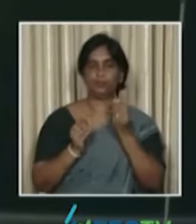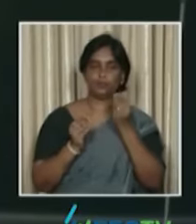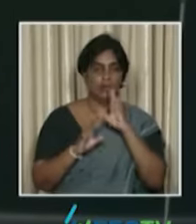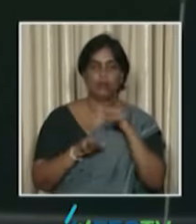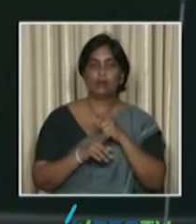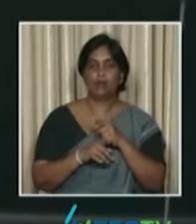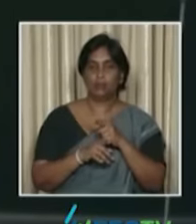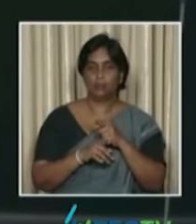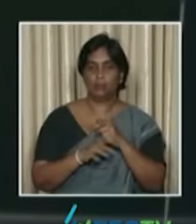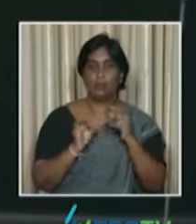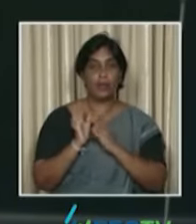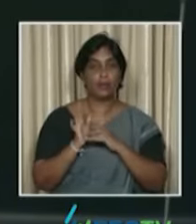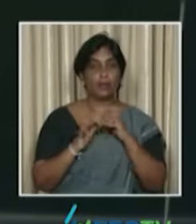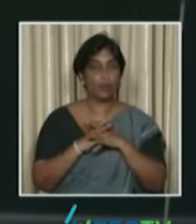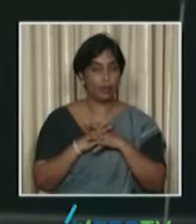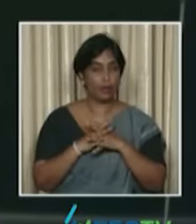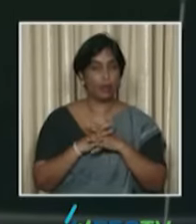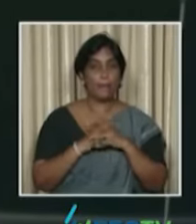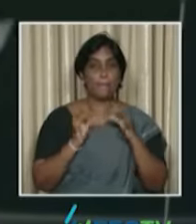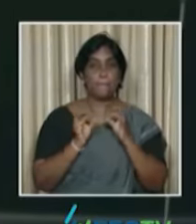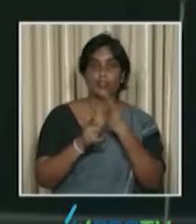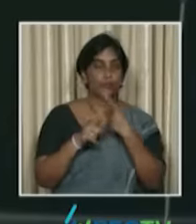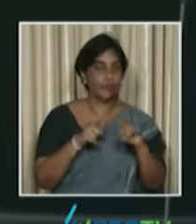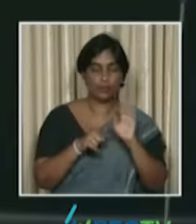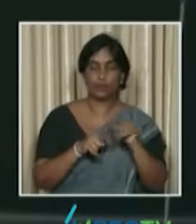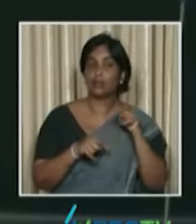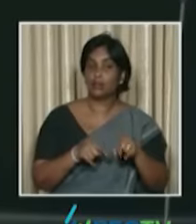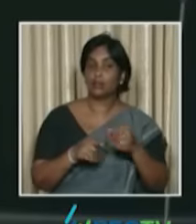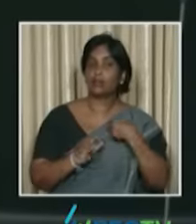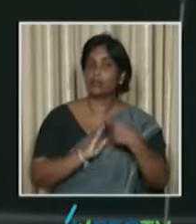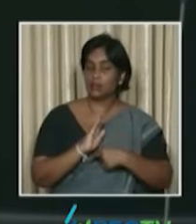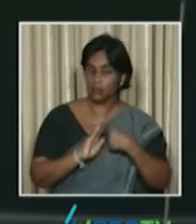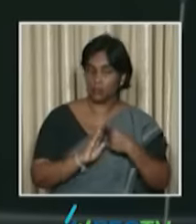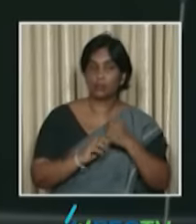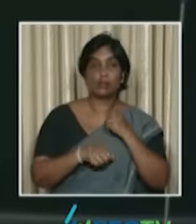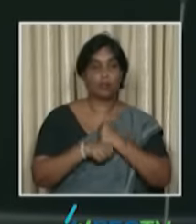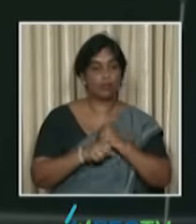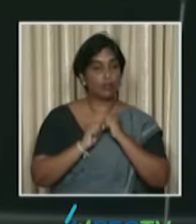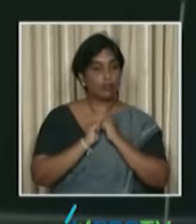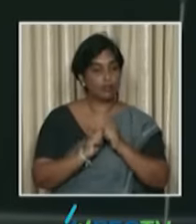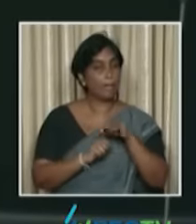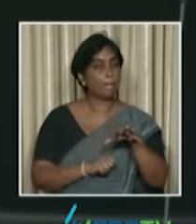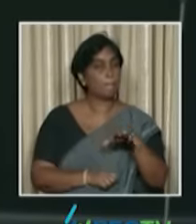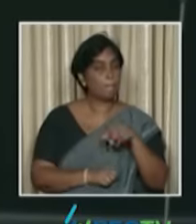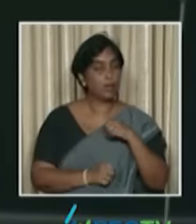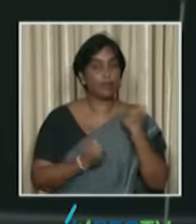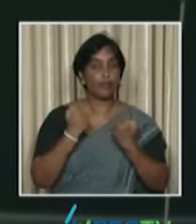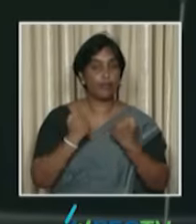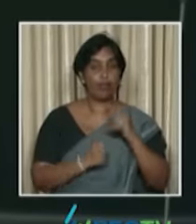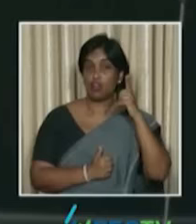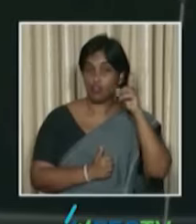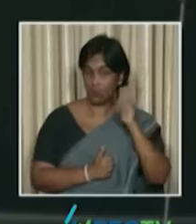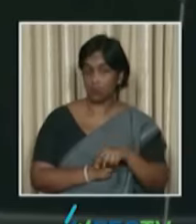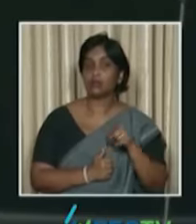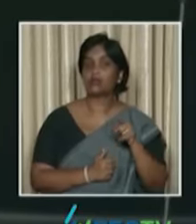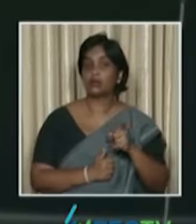අපි කියන්නේ නැහැ. BMW, Benz ගෙන්න ඉලෙක්ට්‍රිකල්. අපේ රටේ රාජ්‍ය සේවයේ භාවිතා කරන වාහන 80000ක්